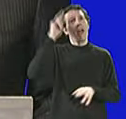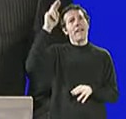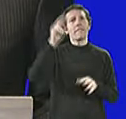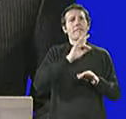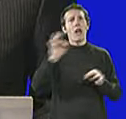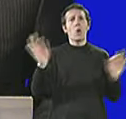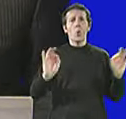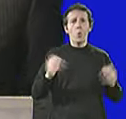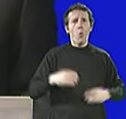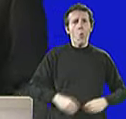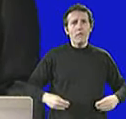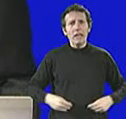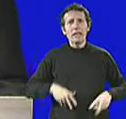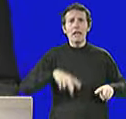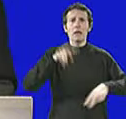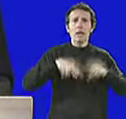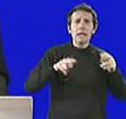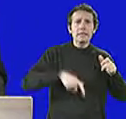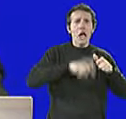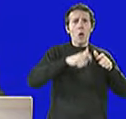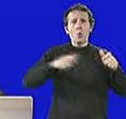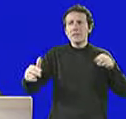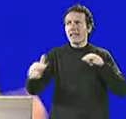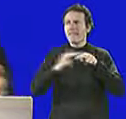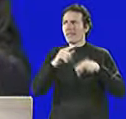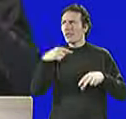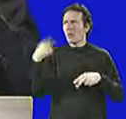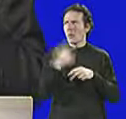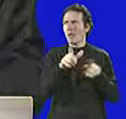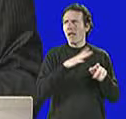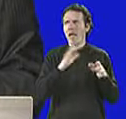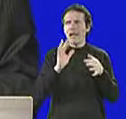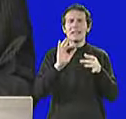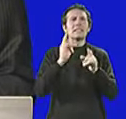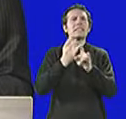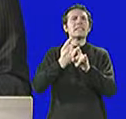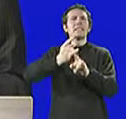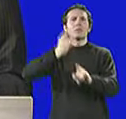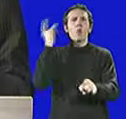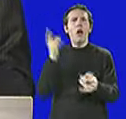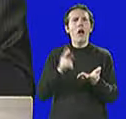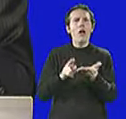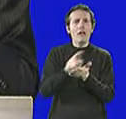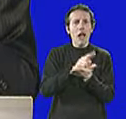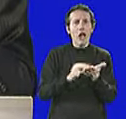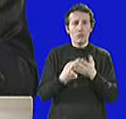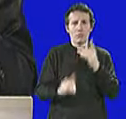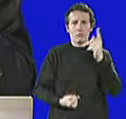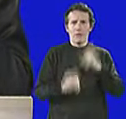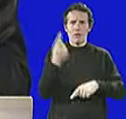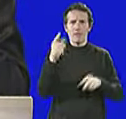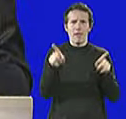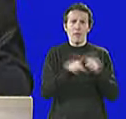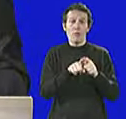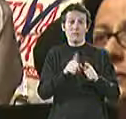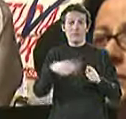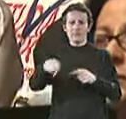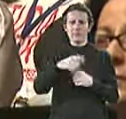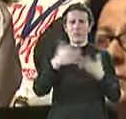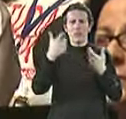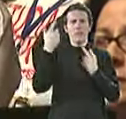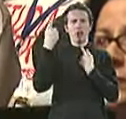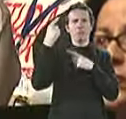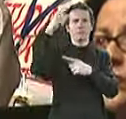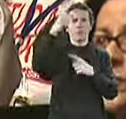usines, vous avez dans votre histoire, l'histoire de votre région, opposé le démenti formel